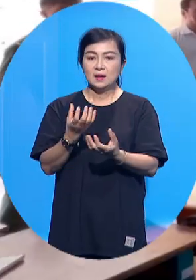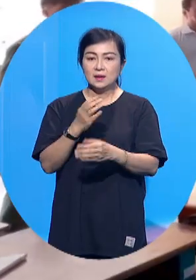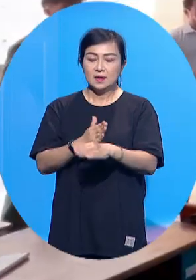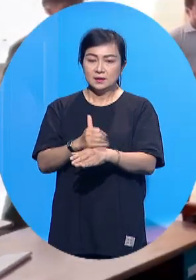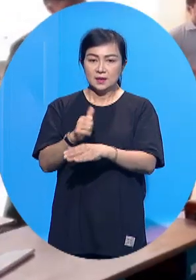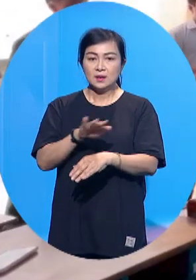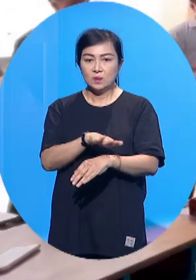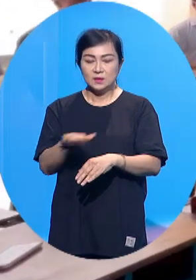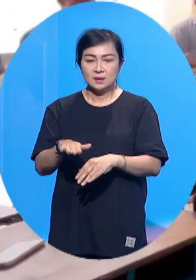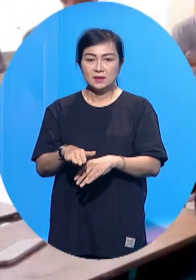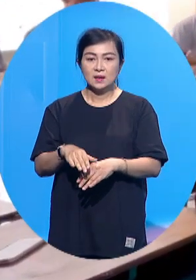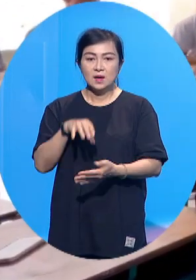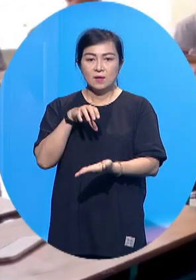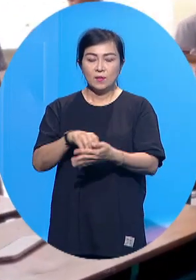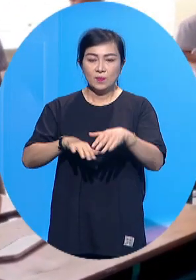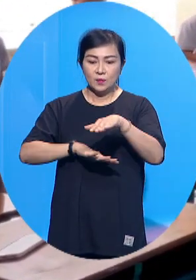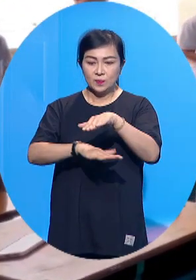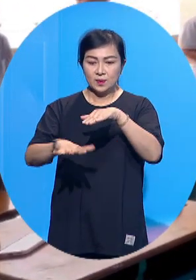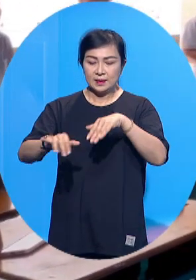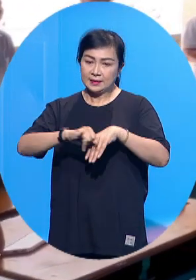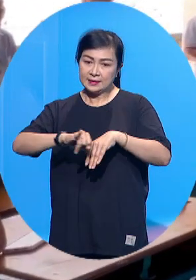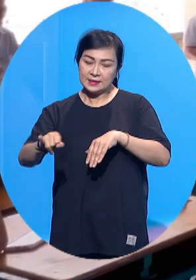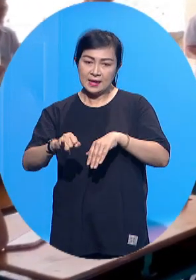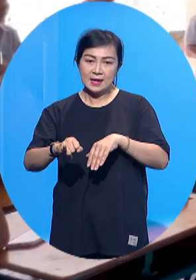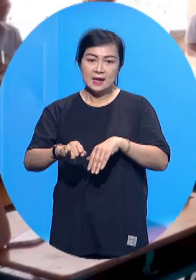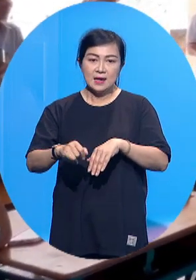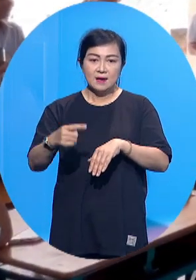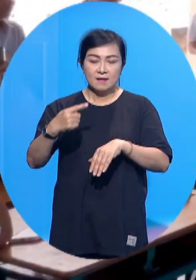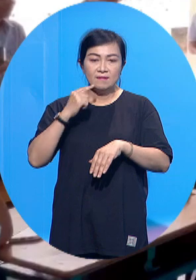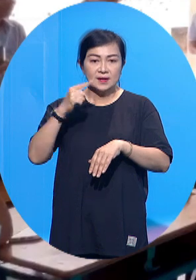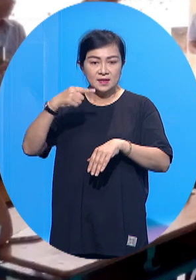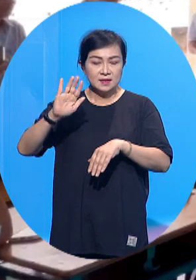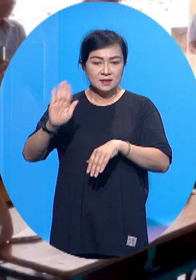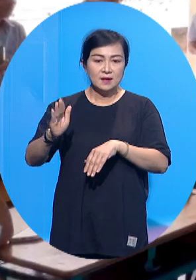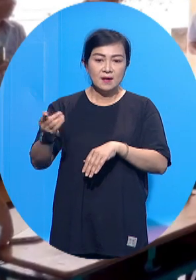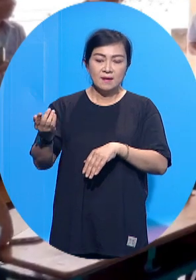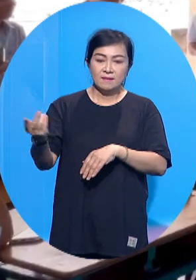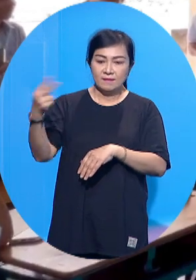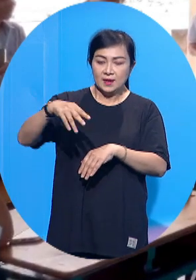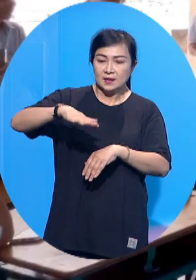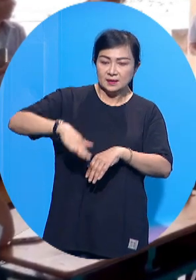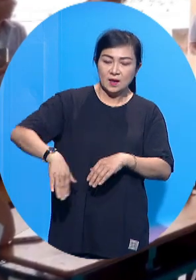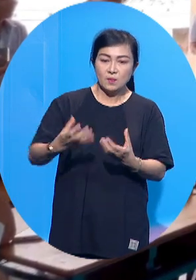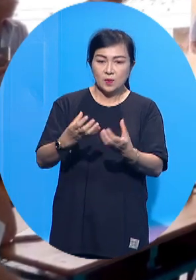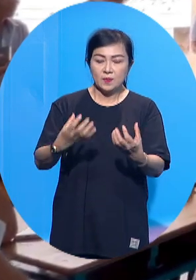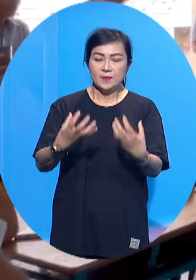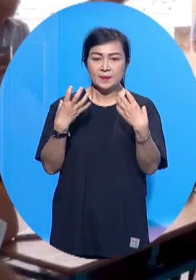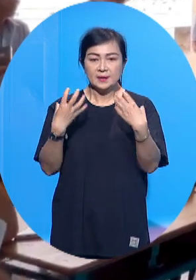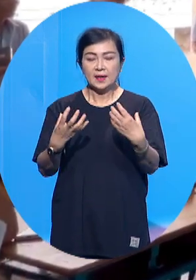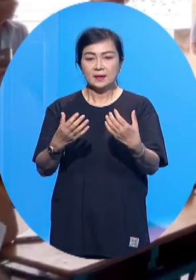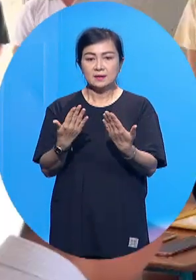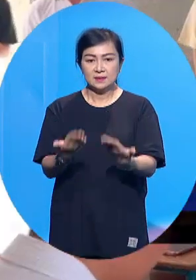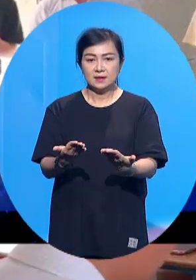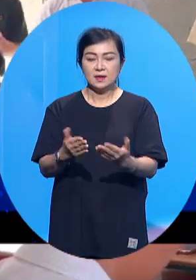sinh. Là học sinh ở vùng xã đảo xa xôi, các thí sinh phải đi trước về sau mang theo bên mình nhiều hành lý nặng nề, cồng kềnh. Tuy